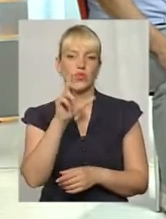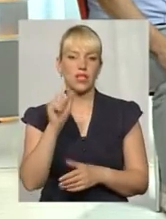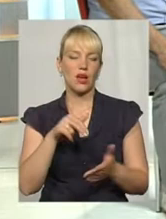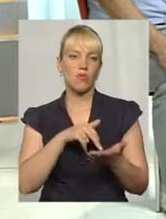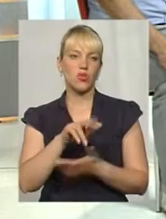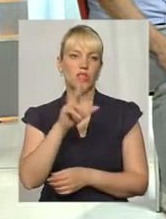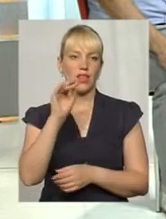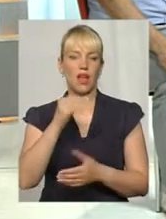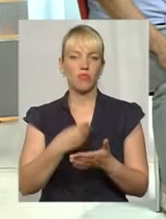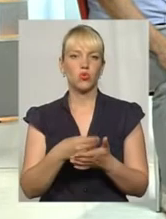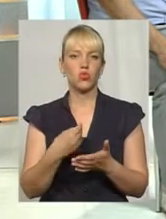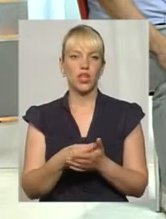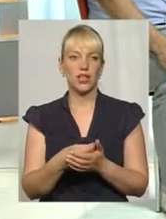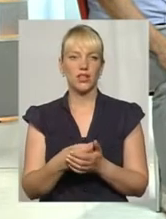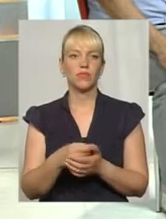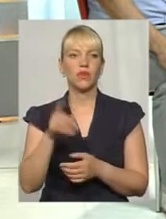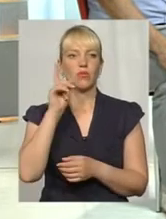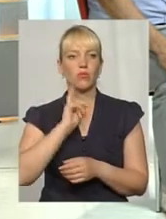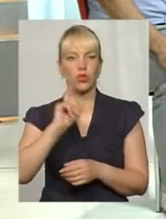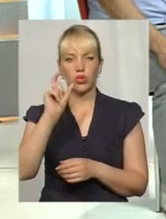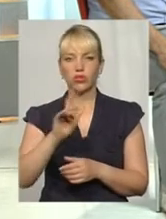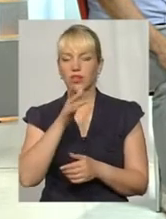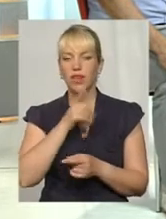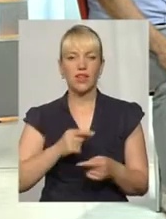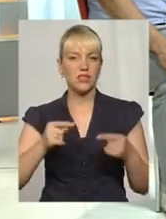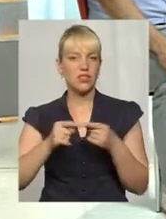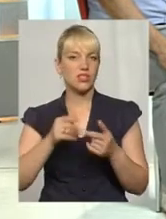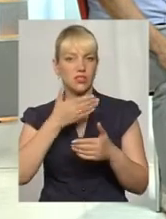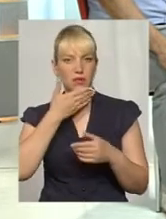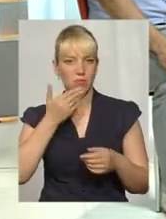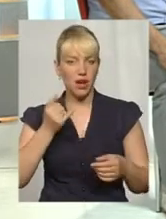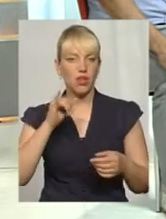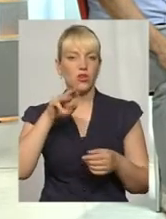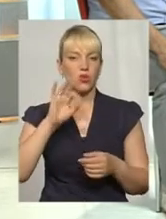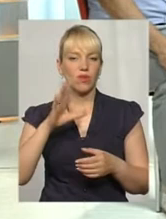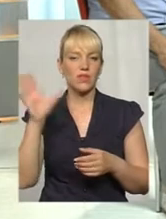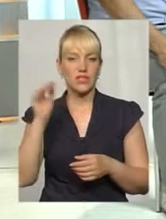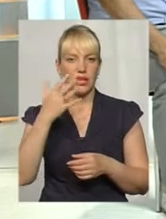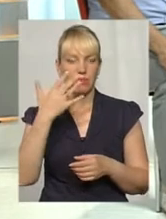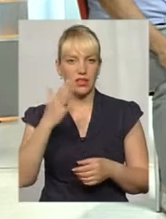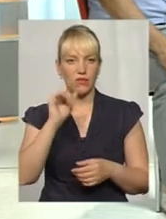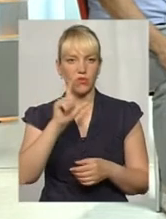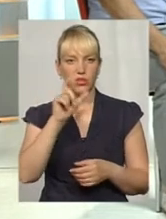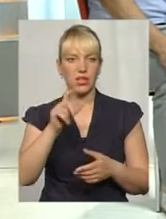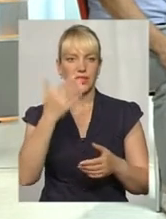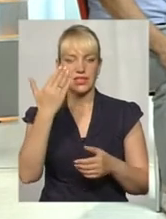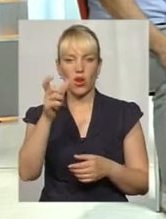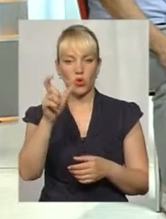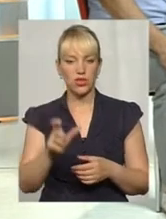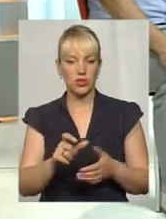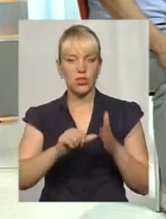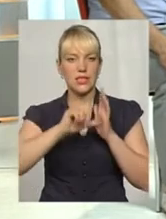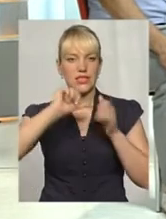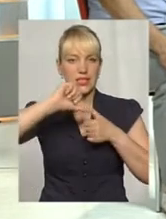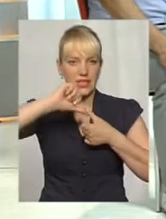бюджет, доки вона остаточно не визначилася, всіх 5 вузах за нею закріплене те бюджетне